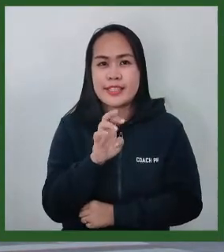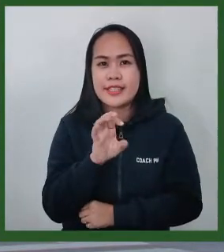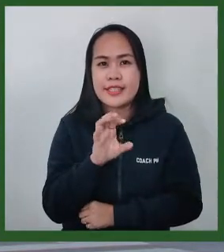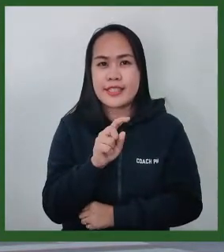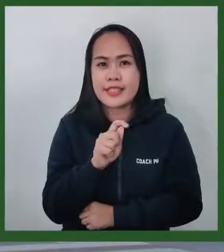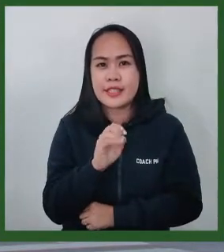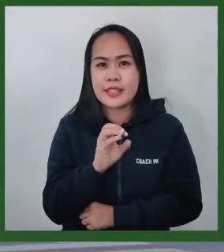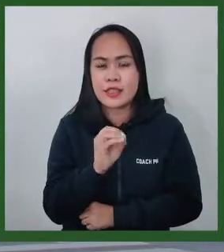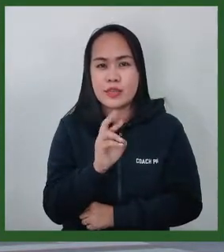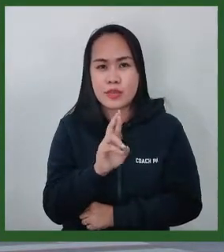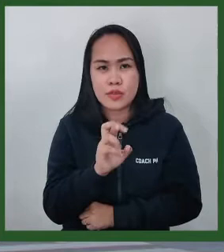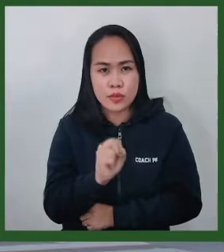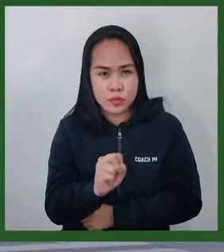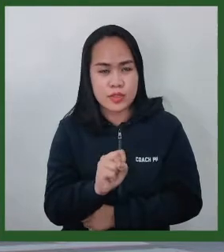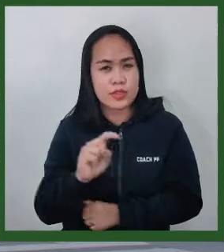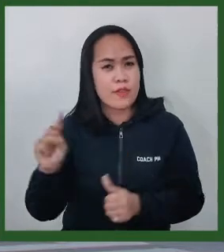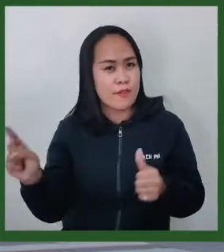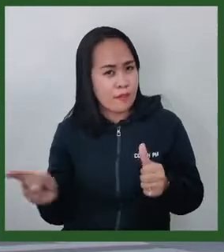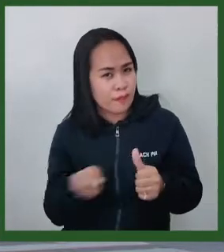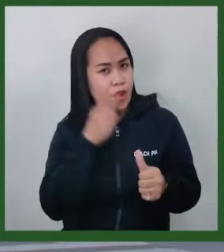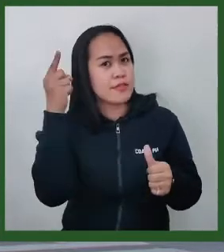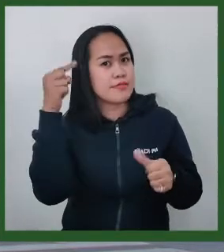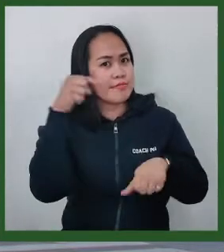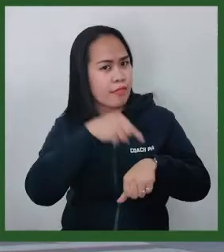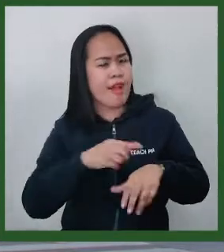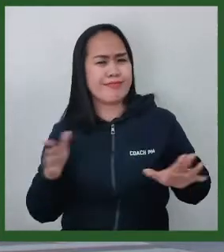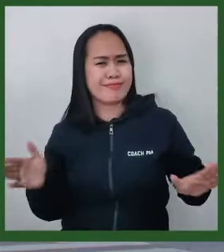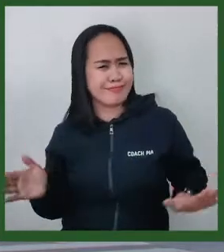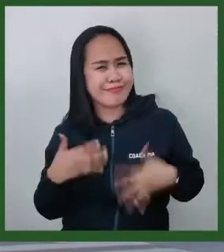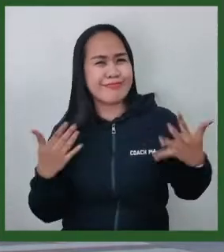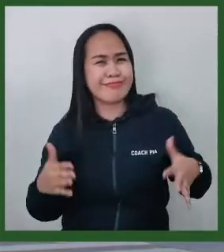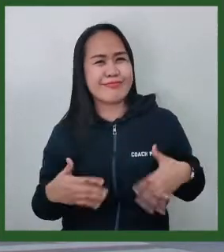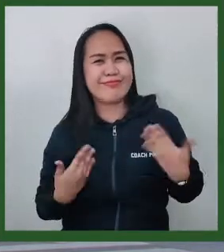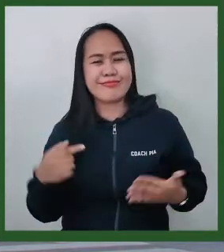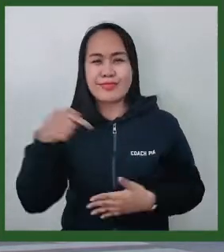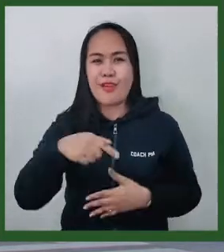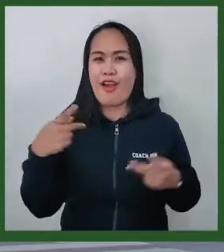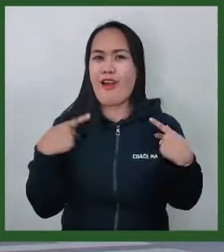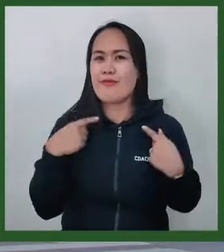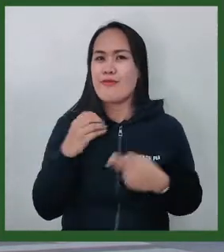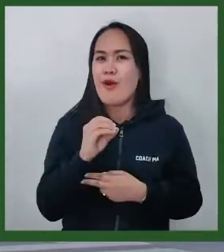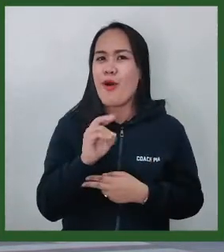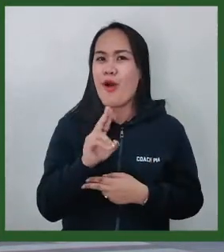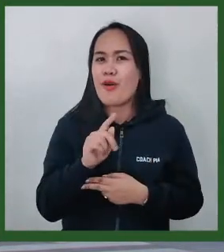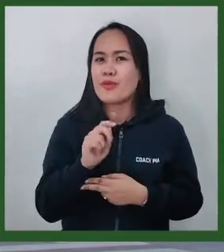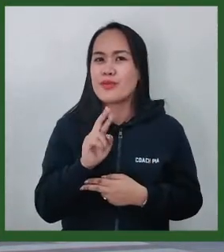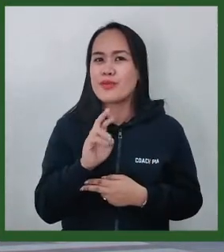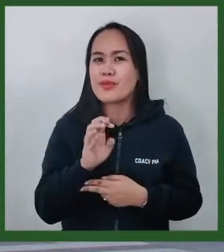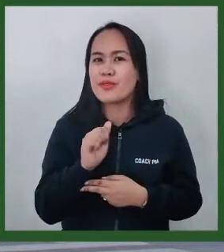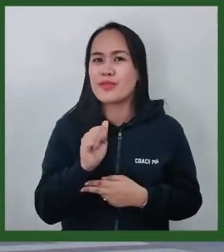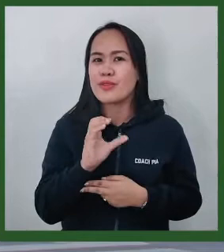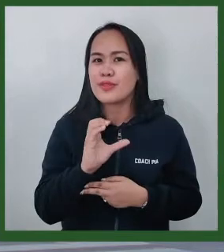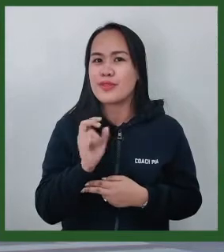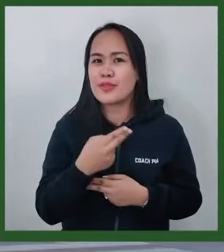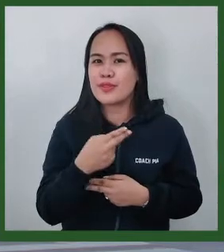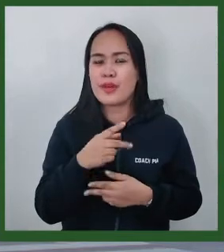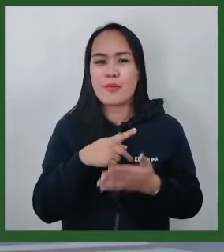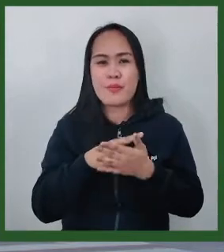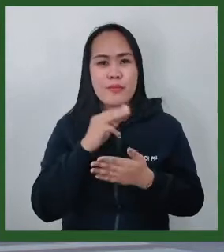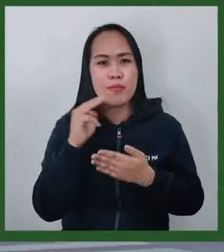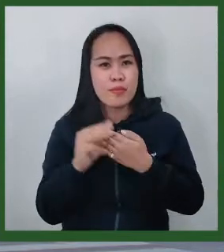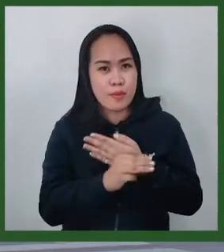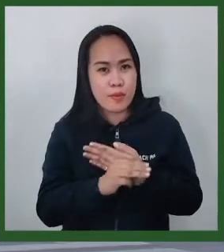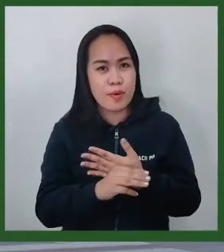to say na it is the first time that they have conducted an outreach program sa Barangay San Antonio, na barangay